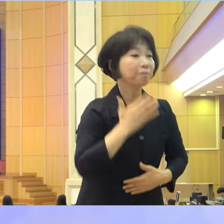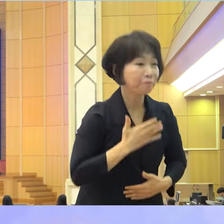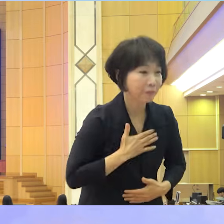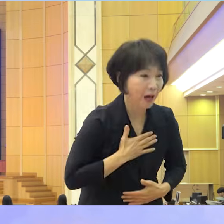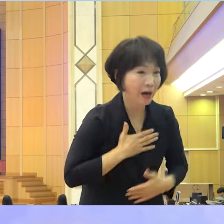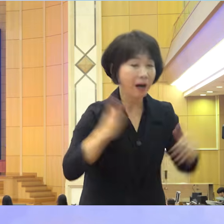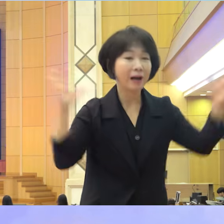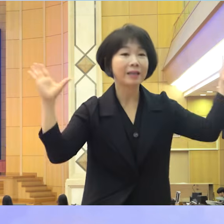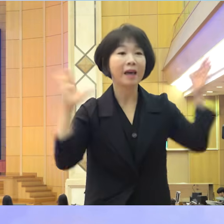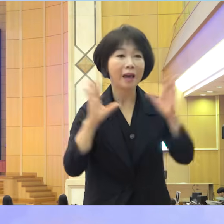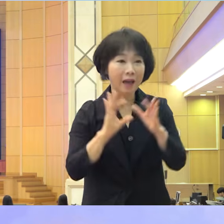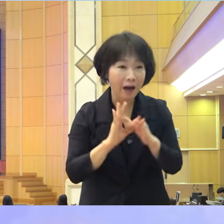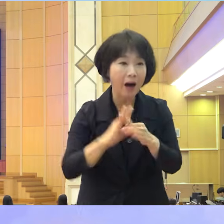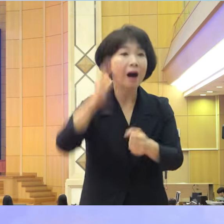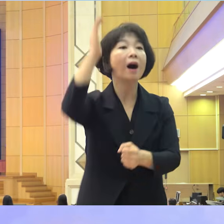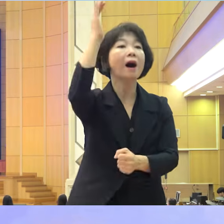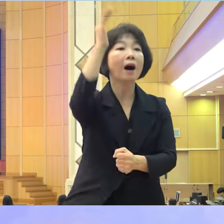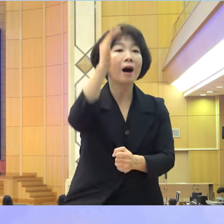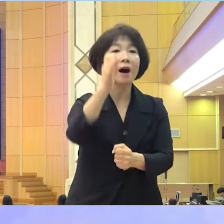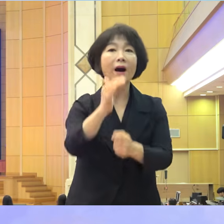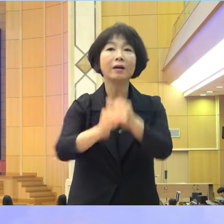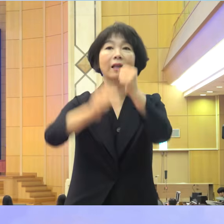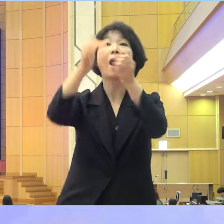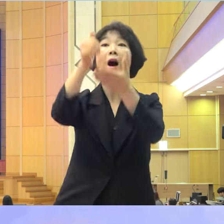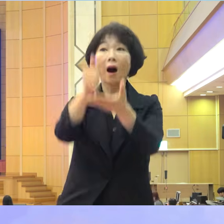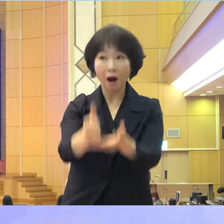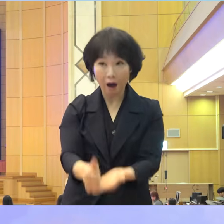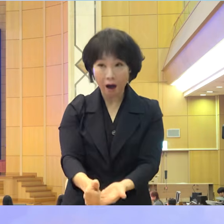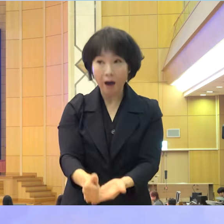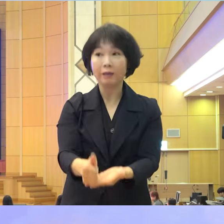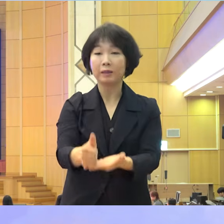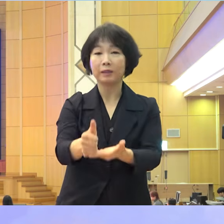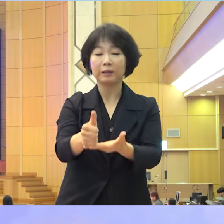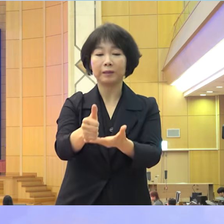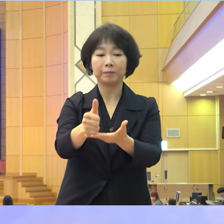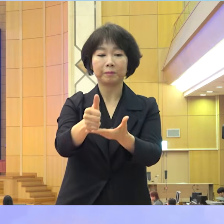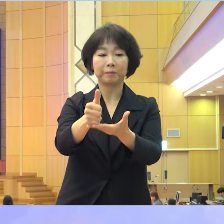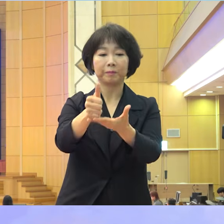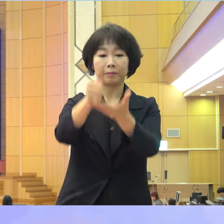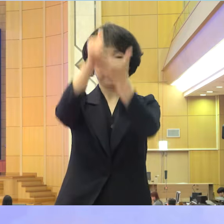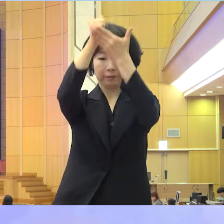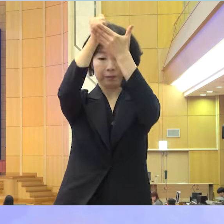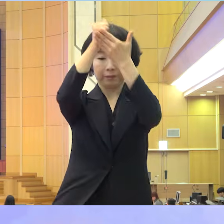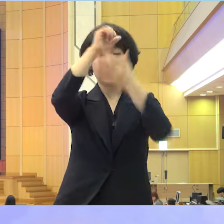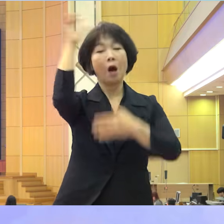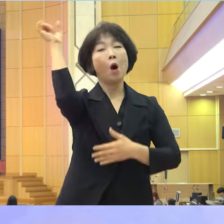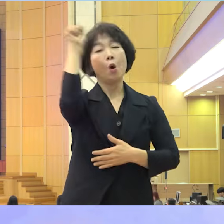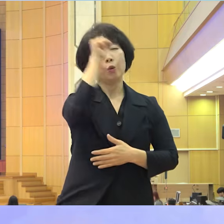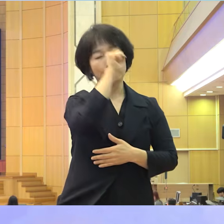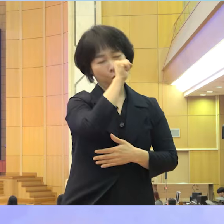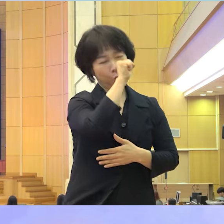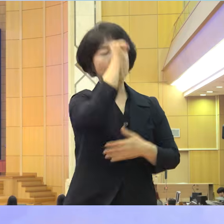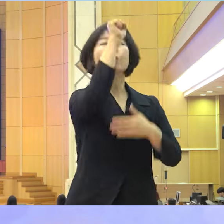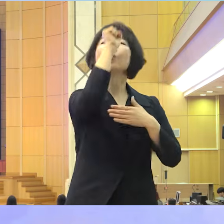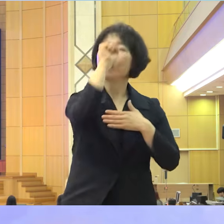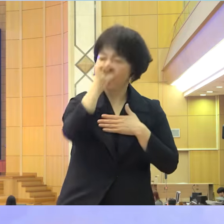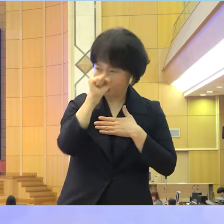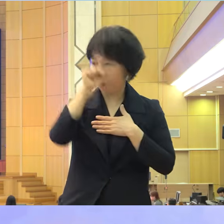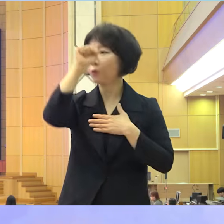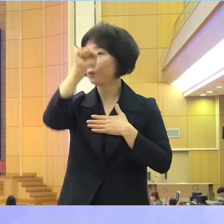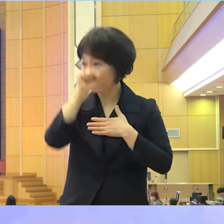좋으신 나의 하나. 목소리 높여 좋으신 하나님,